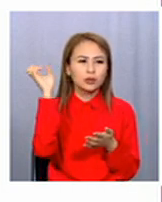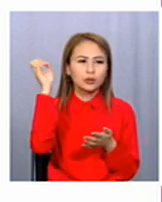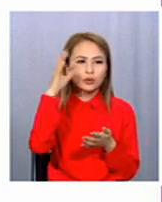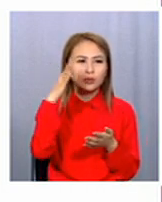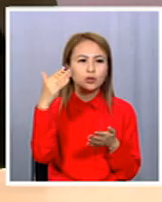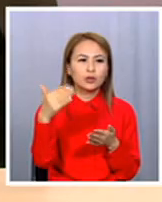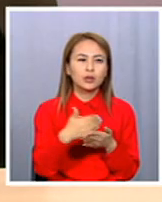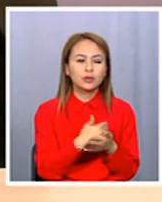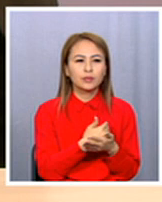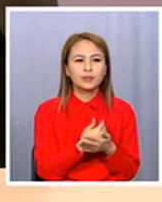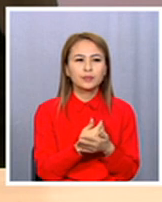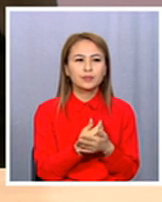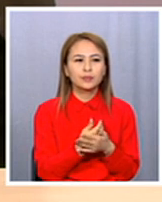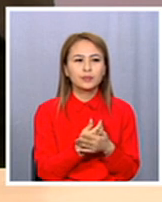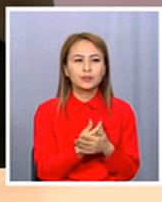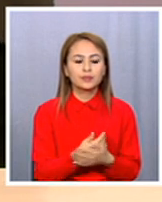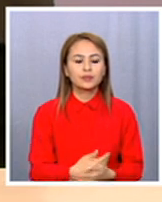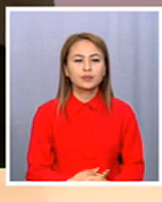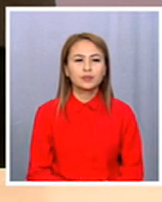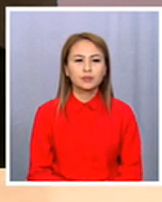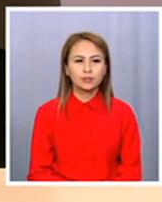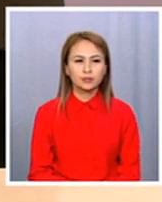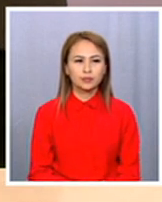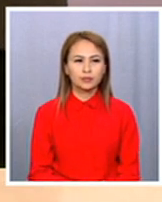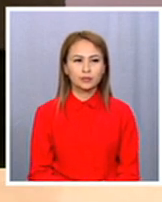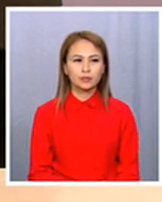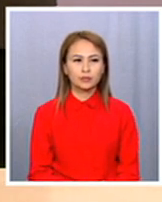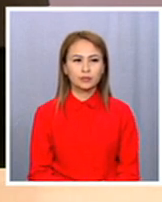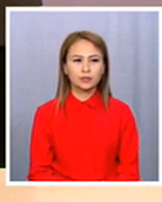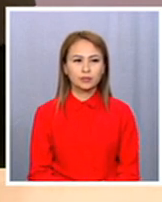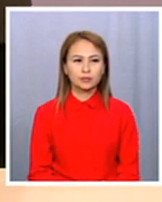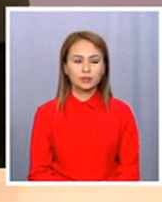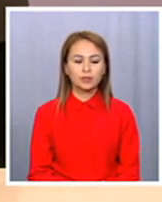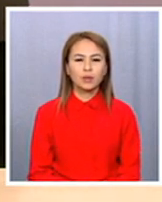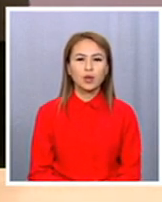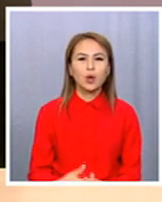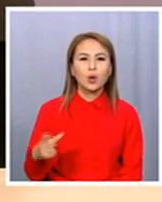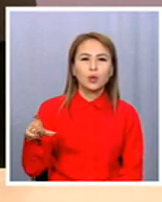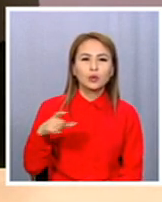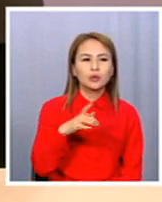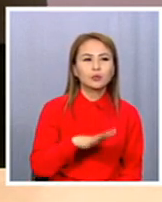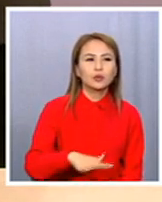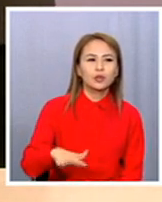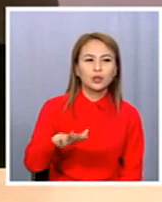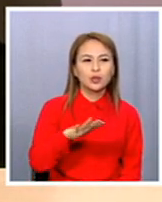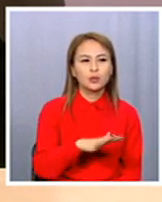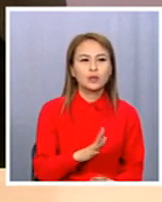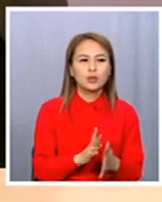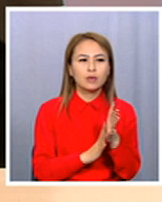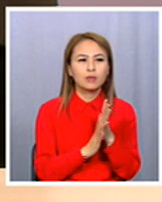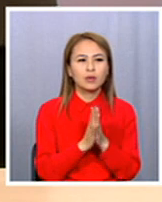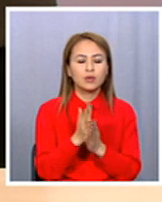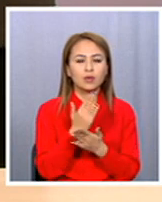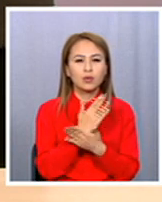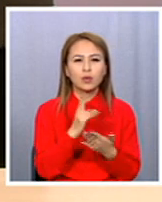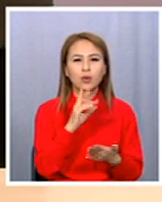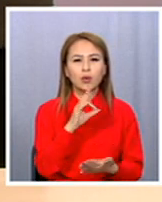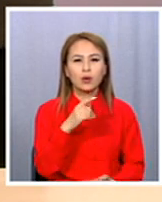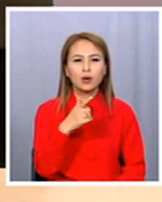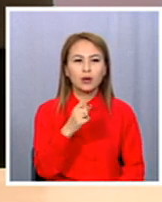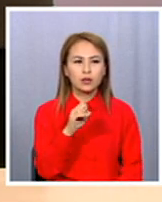көтеріліп келеді. Балалар, жалғастырамыз. Өзен бойын жағалай, өскен мынау қоғажай.